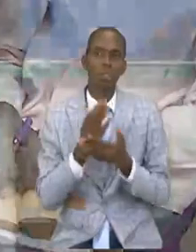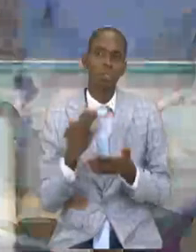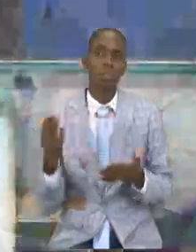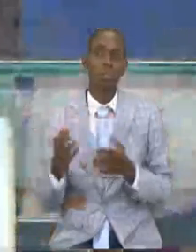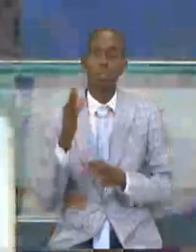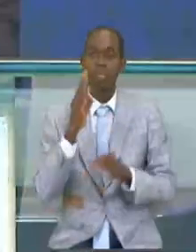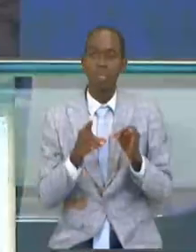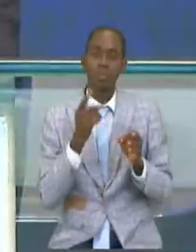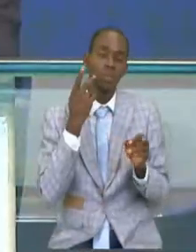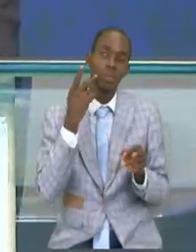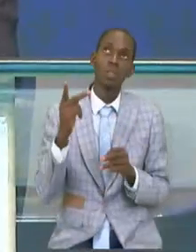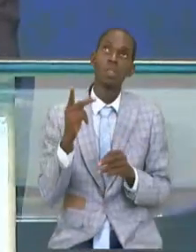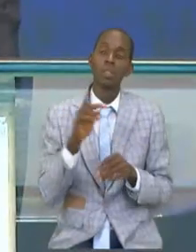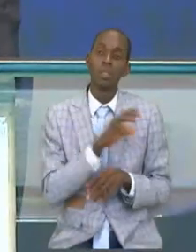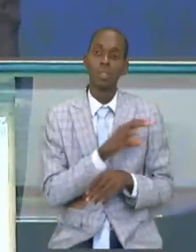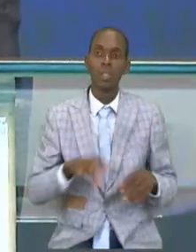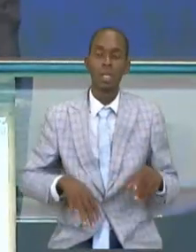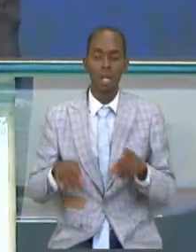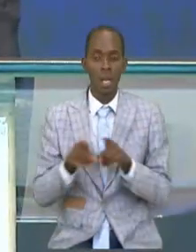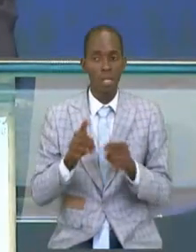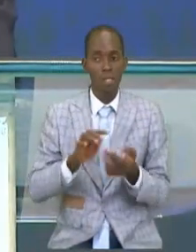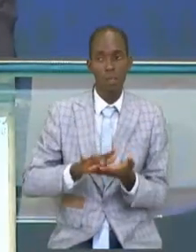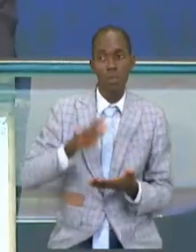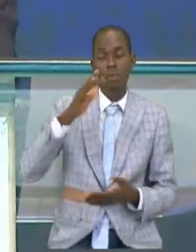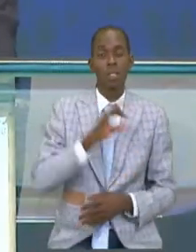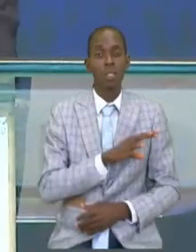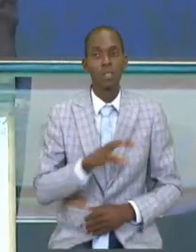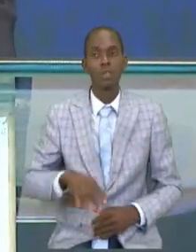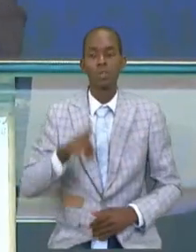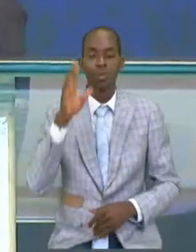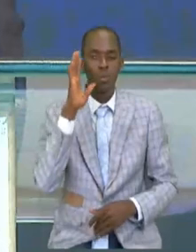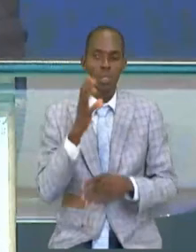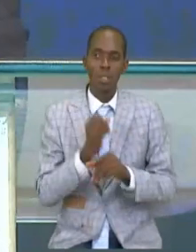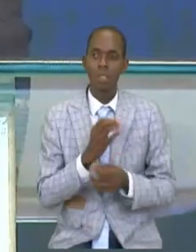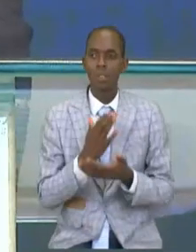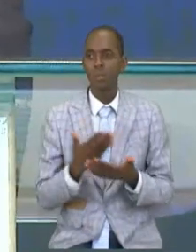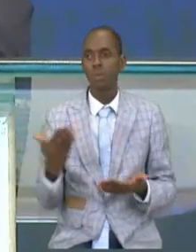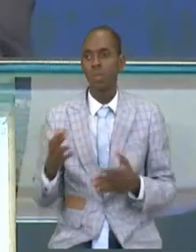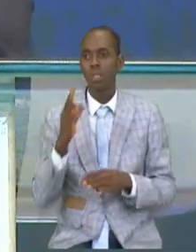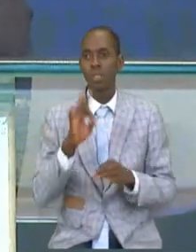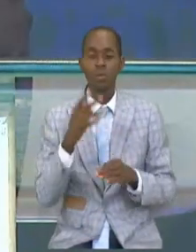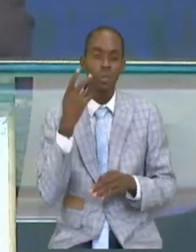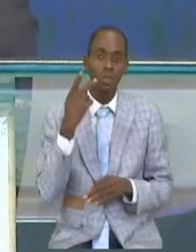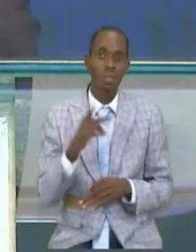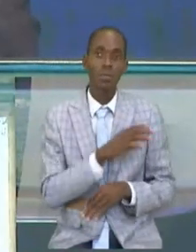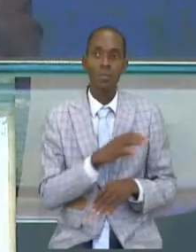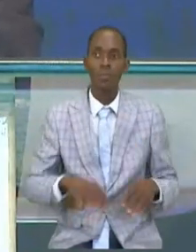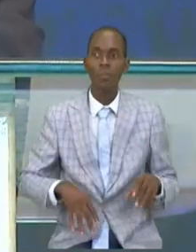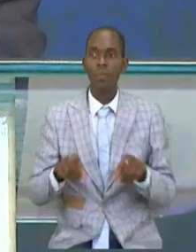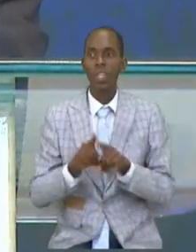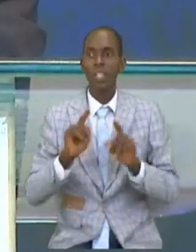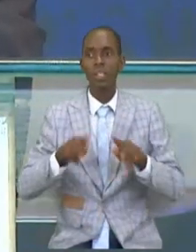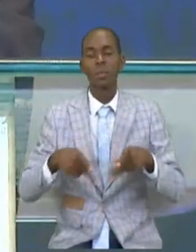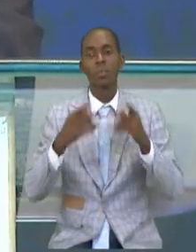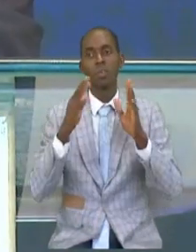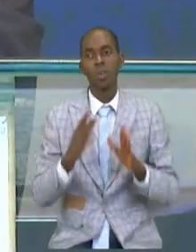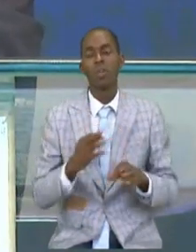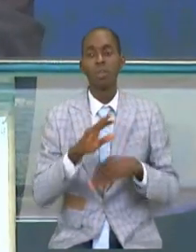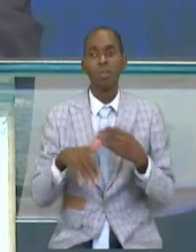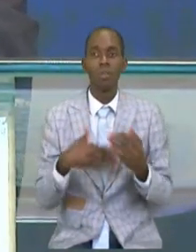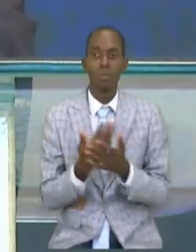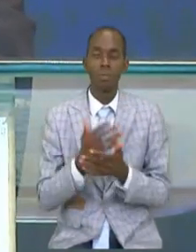chose. Si vous le voyez comme le Christ glorifié, vous allez obtenir quelque chose. Si vous le voyez comme le